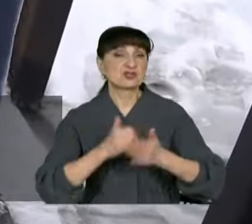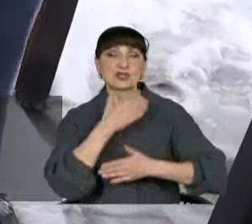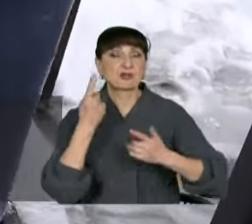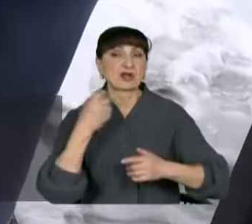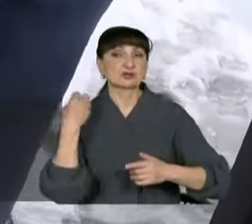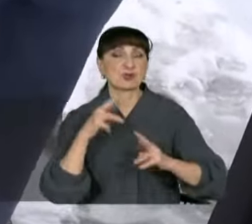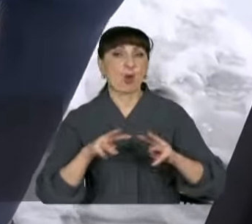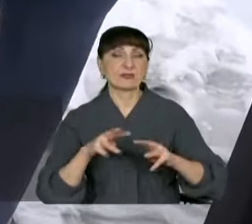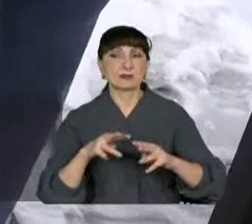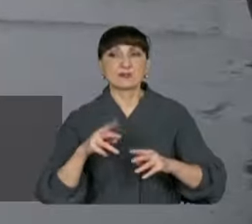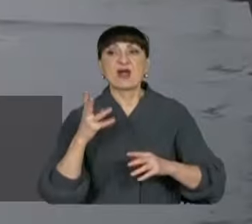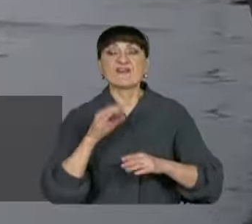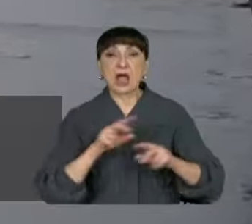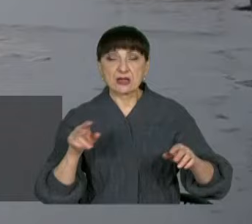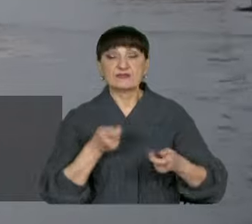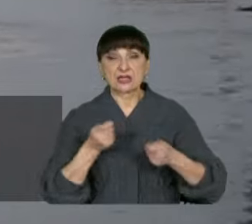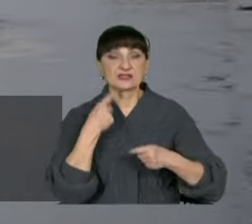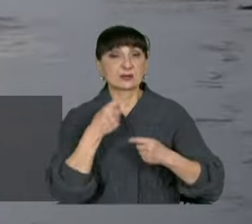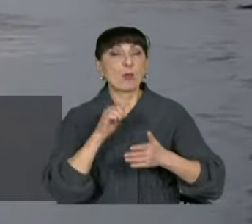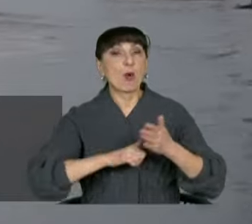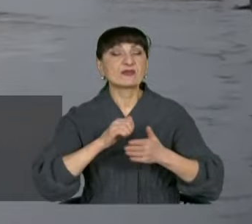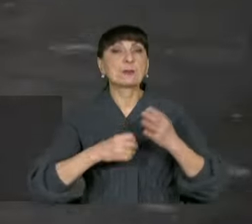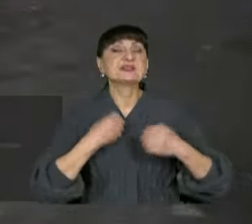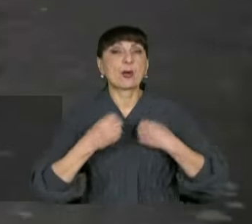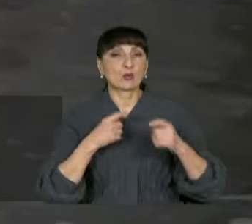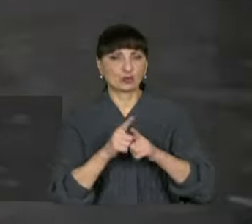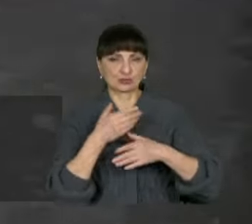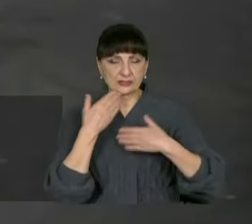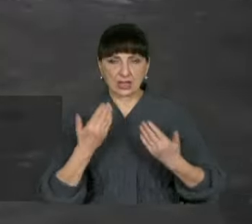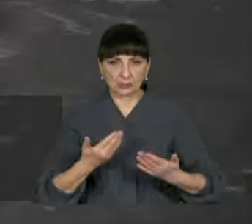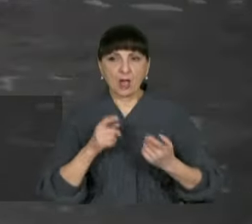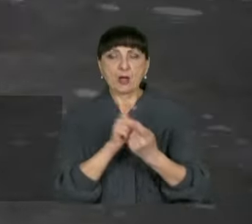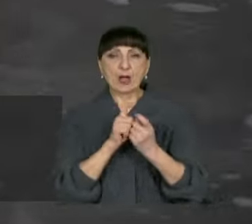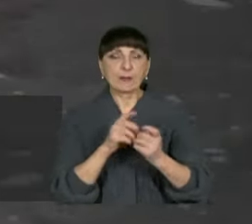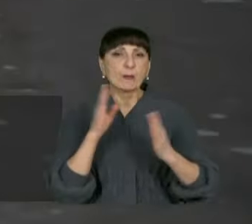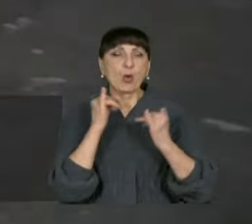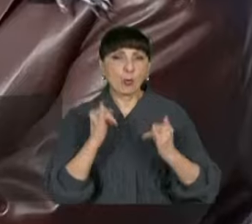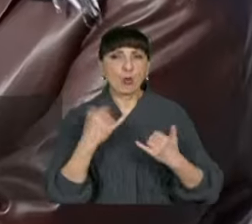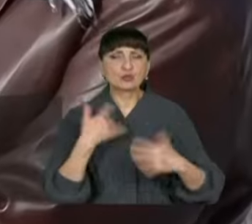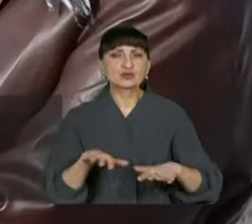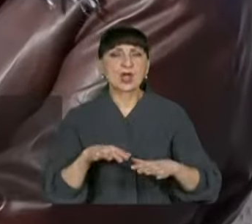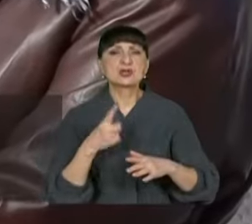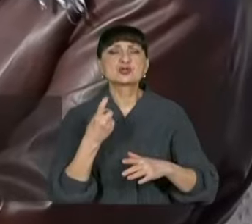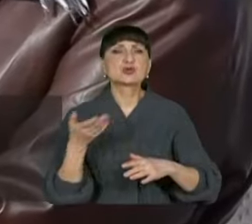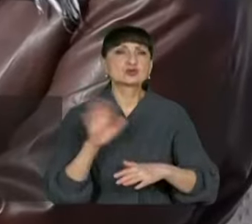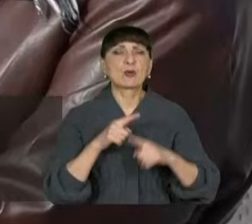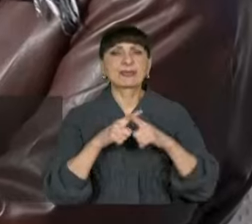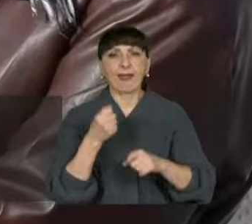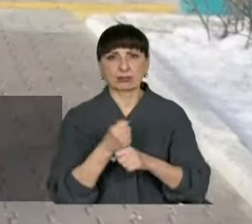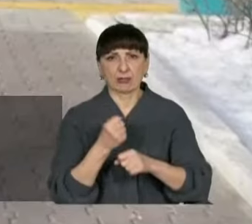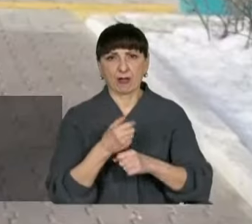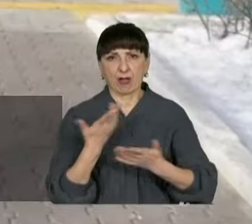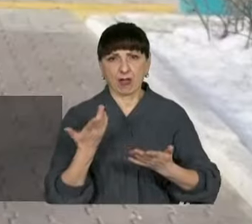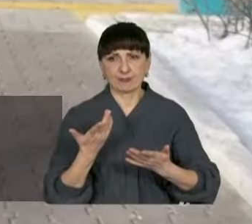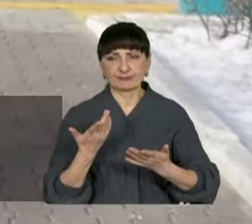чиновники. Более того, власти заверяют, что повода для беспокойств нет. На борьбу с непогодой мобилизовано более 100 единиц техники.